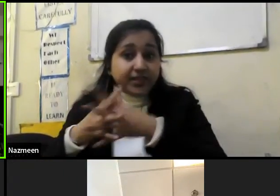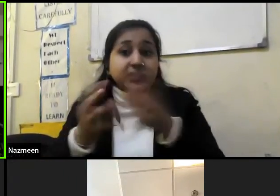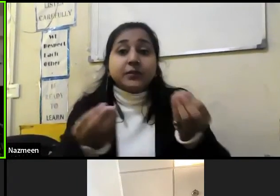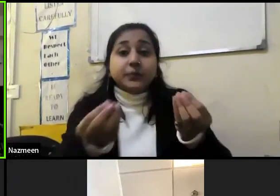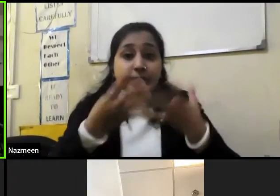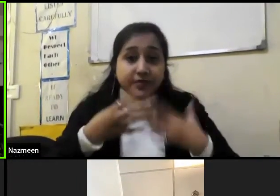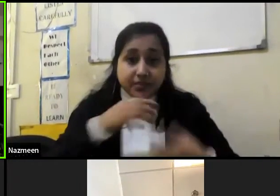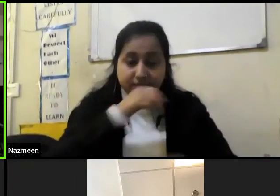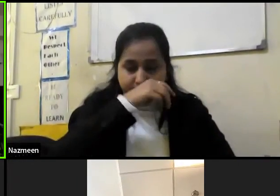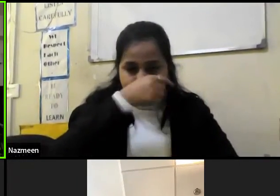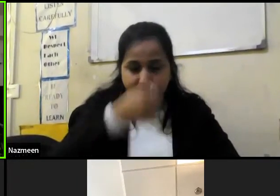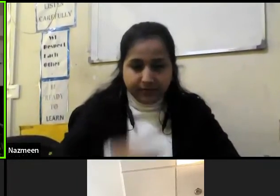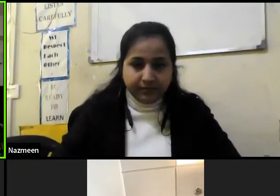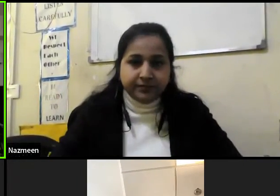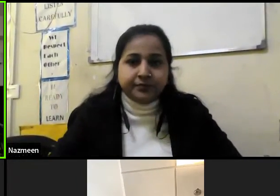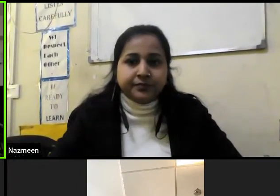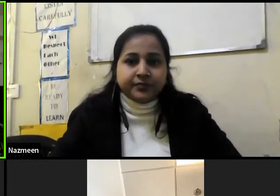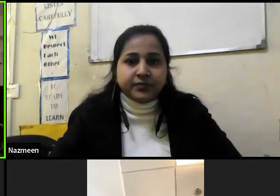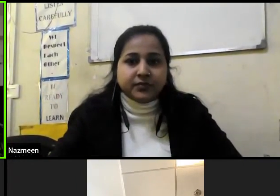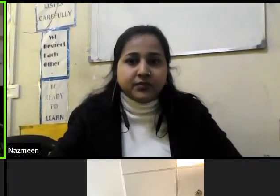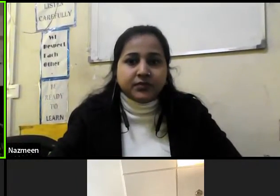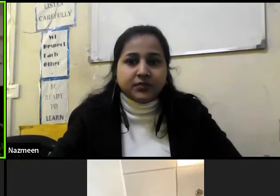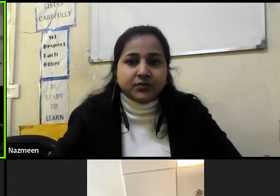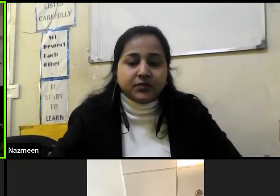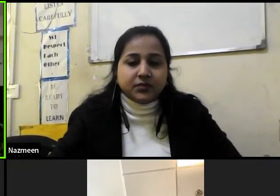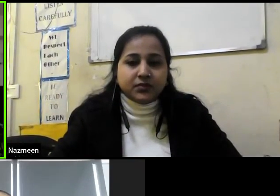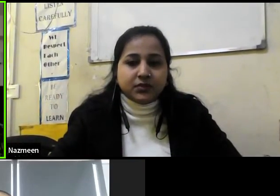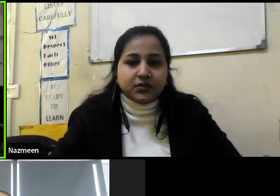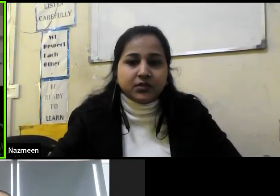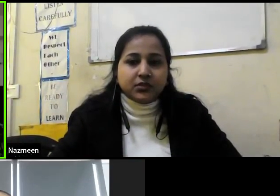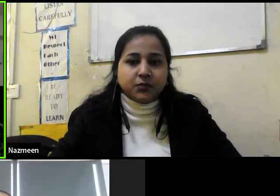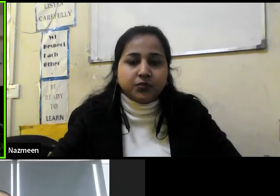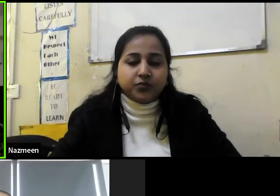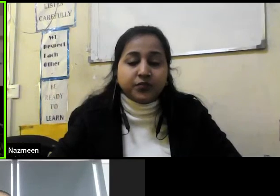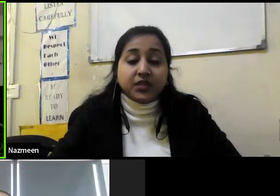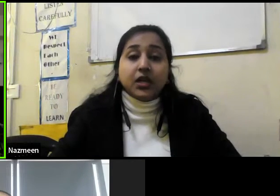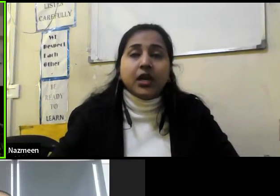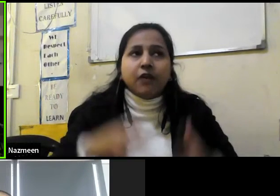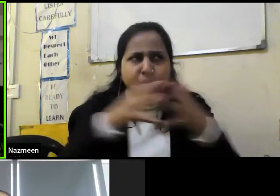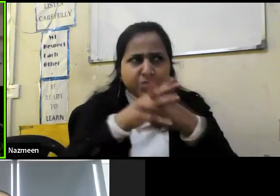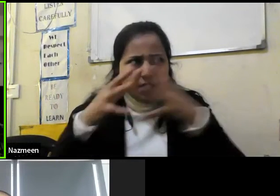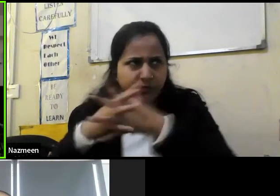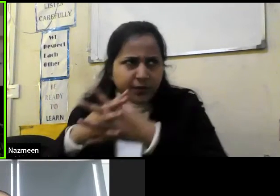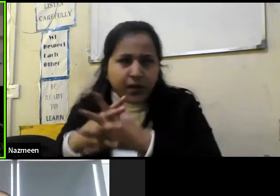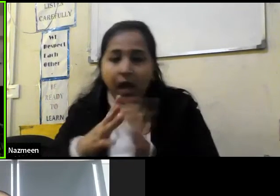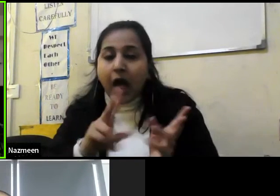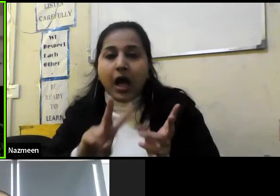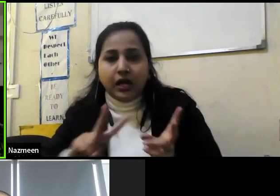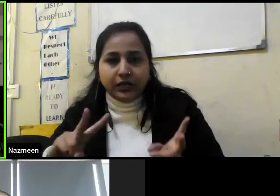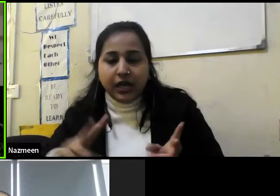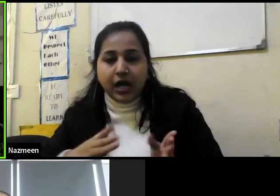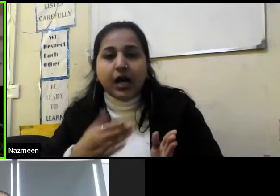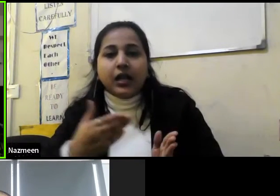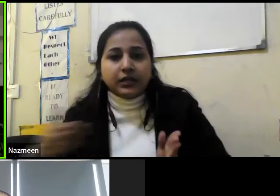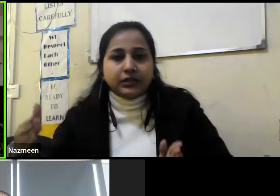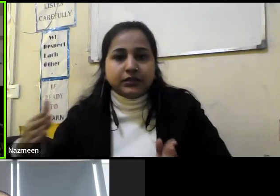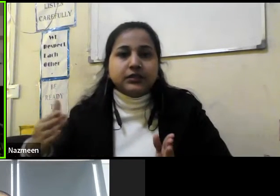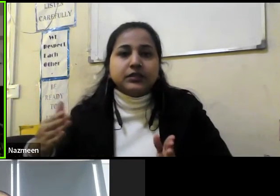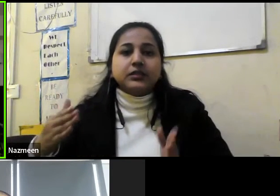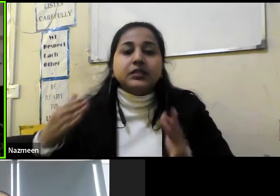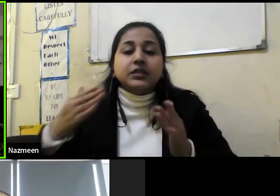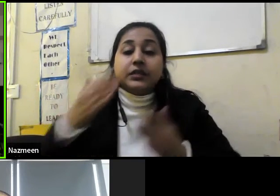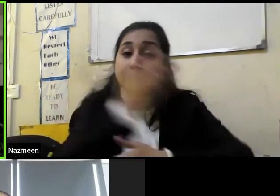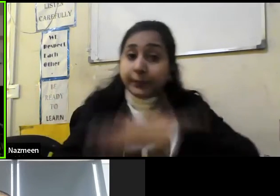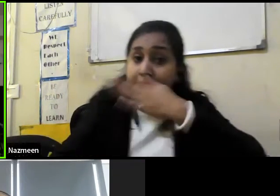इंफॉर्मेशन मिलेगी, एंड मे बी वेबसाइट पे अगर आप एक सेपरेट टैब डाल दें कि फॉर पीपल विद डिसेबिलिटीज उनके लिए